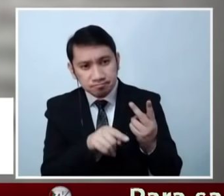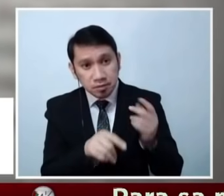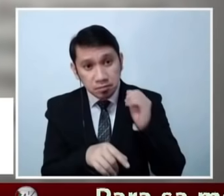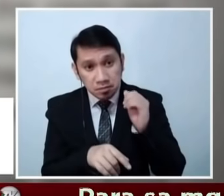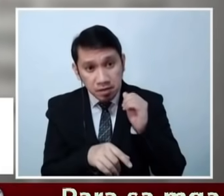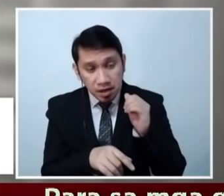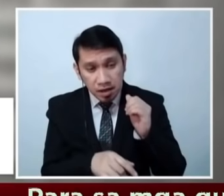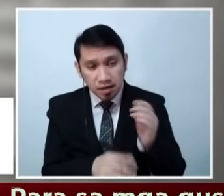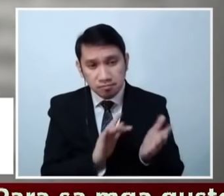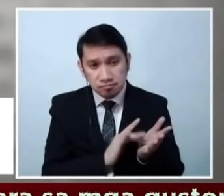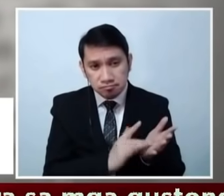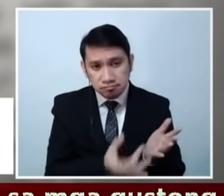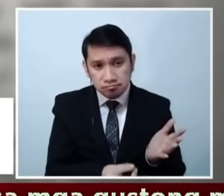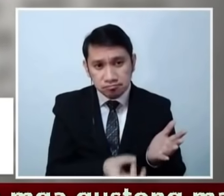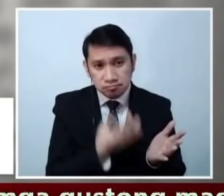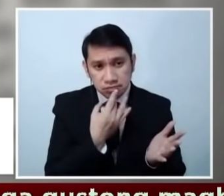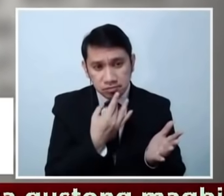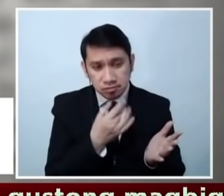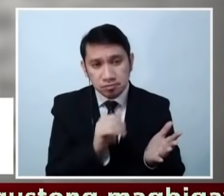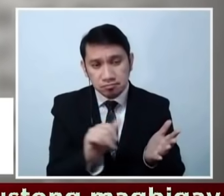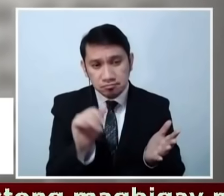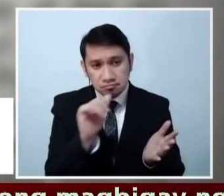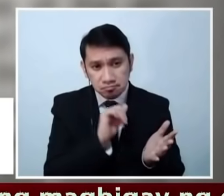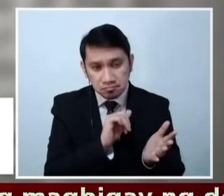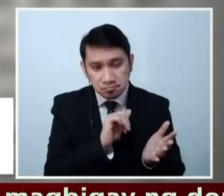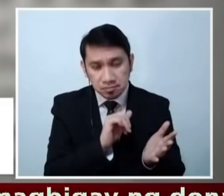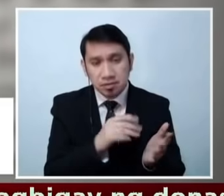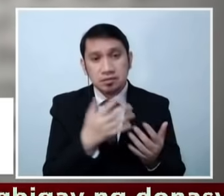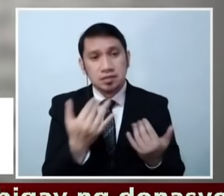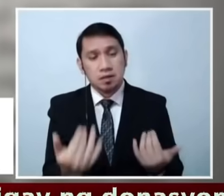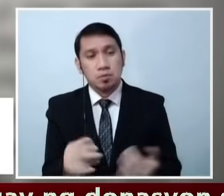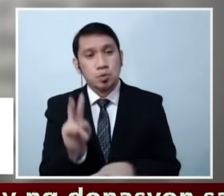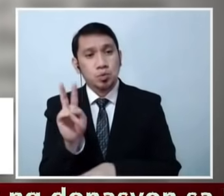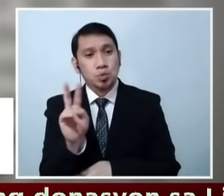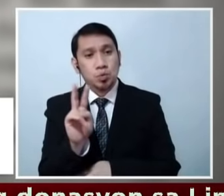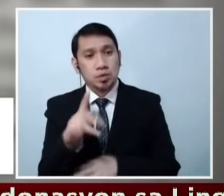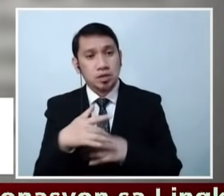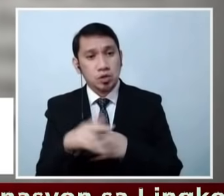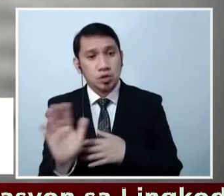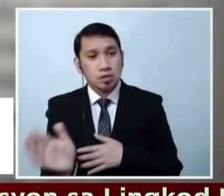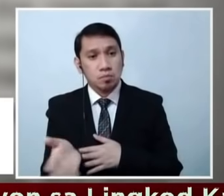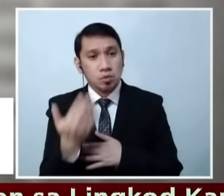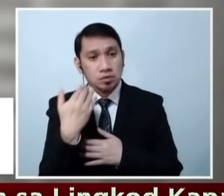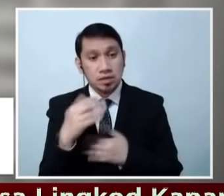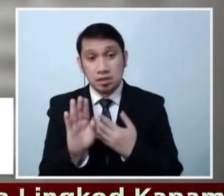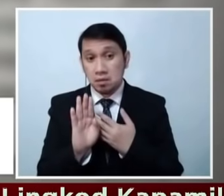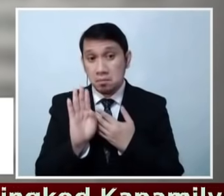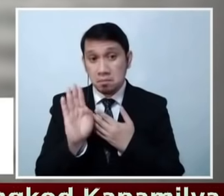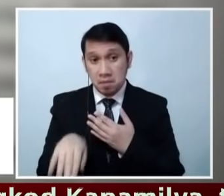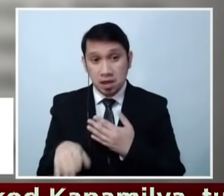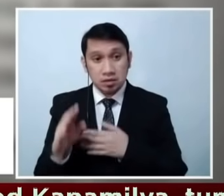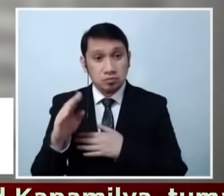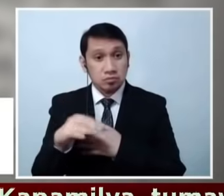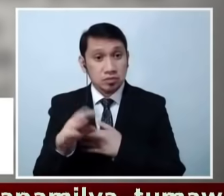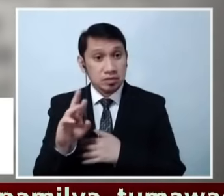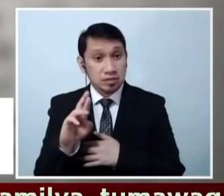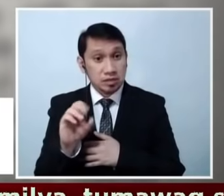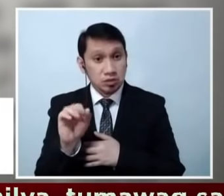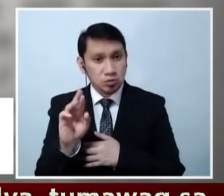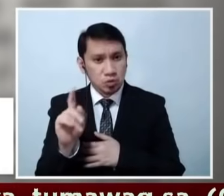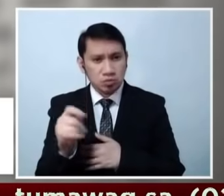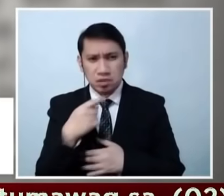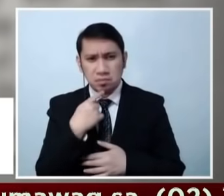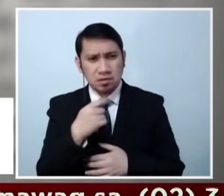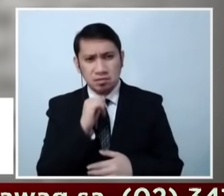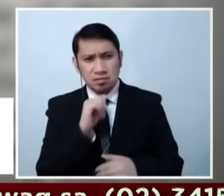at uminom ng alak. Alas 2 ng madaling araw na raw sila nakabalik sa resort. Tinanggi niyang nagkaroon sila ng away. Hindi